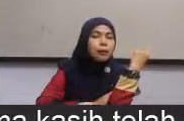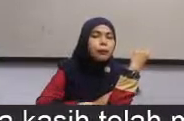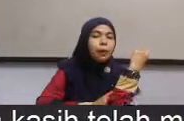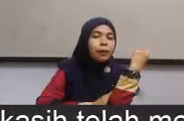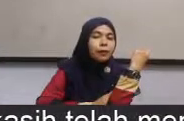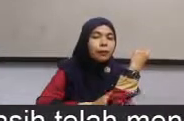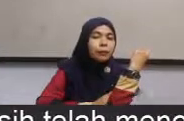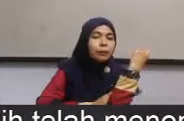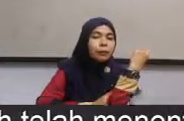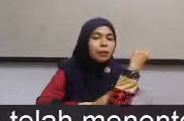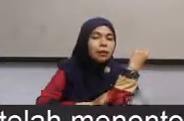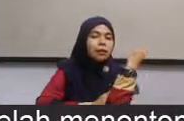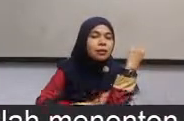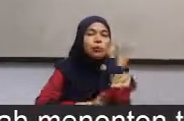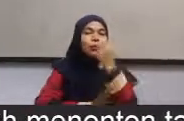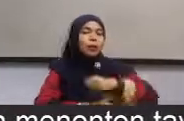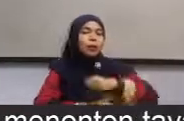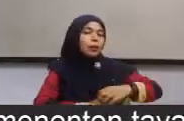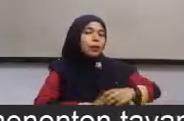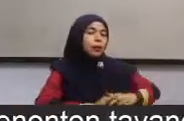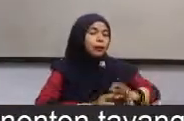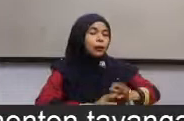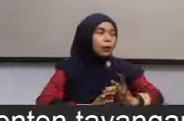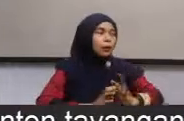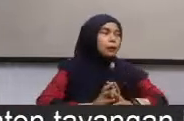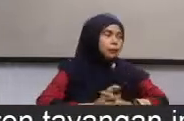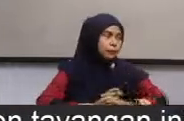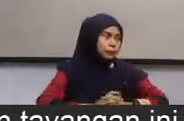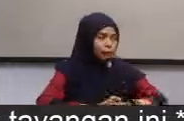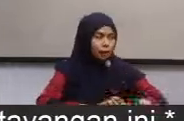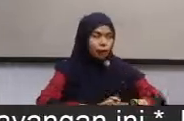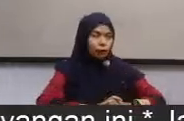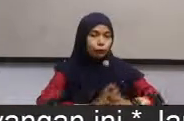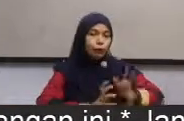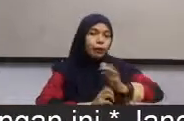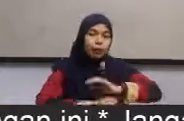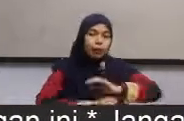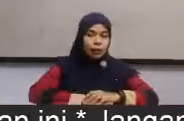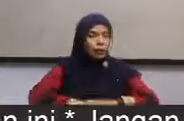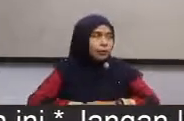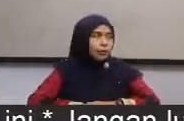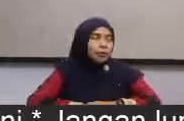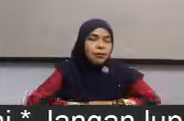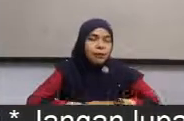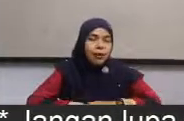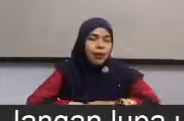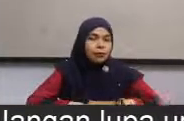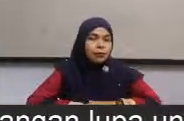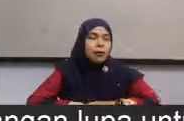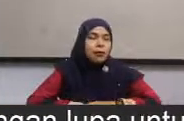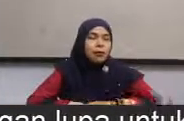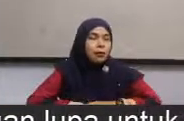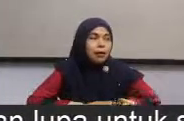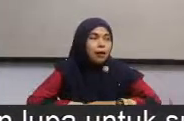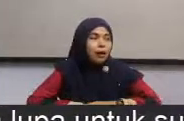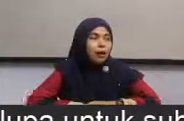kemampuannya tetapi atas dasar hubungan keluarga atau kedekatan contohnya misalnya gini